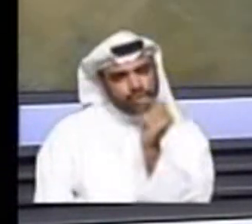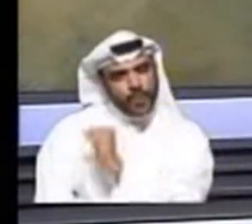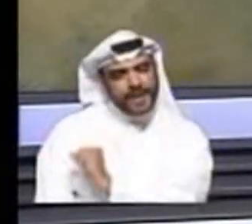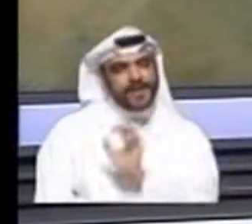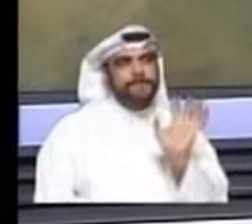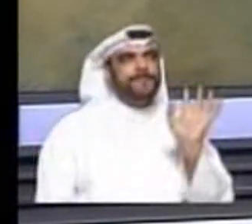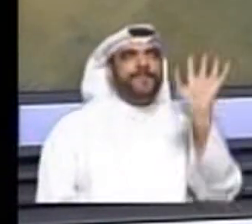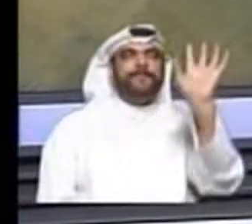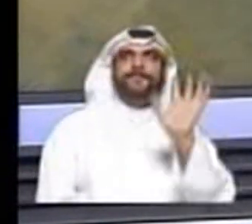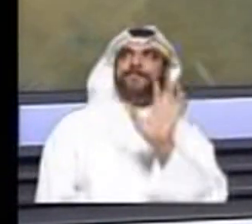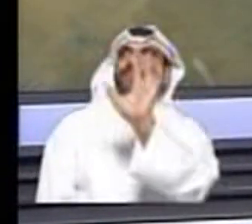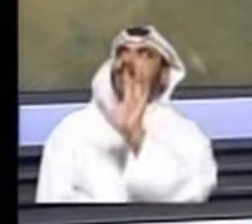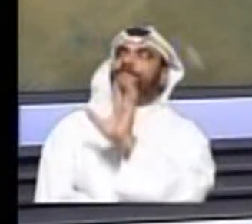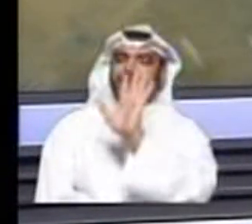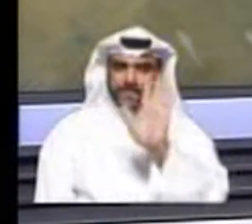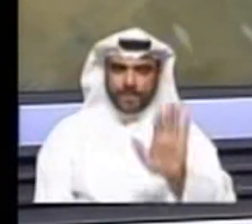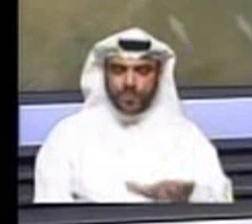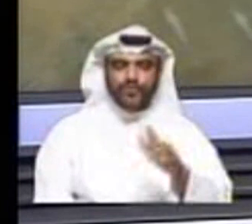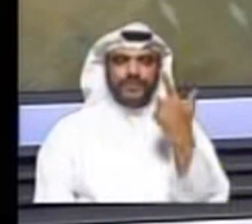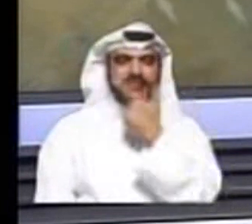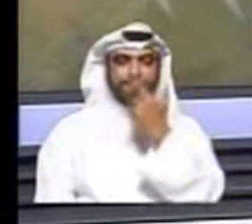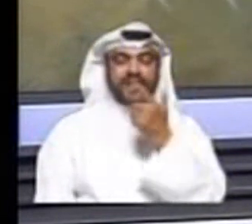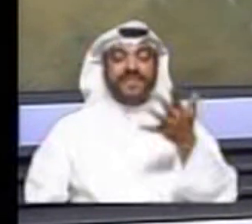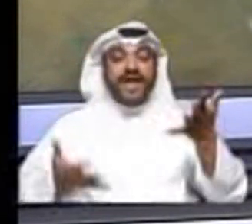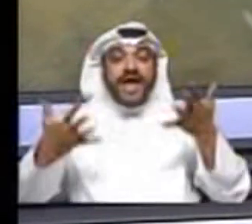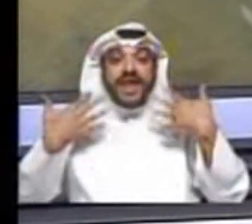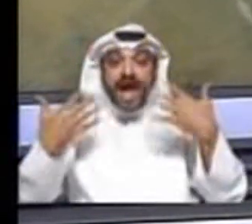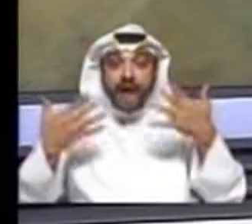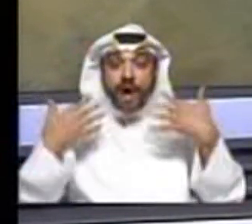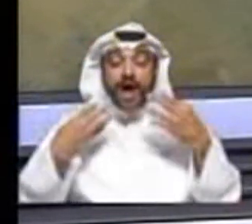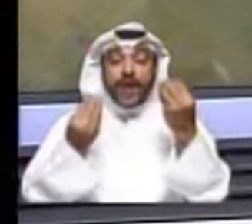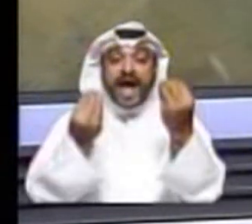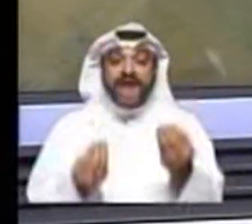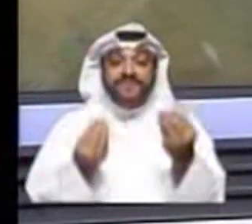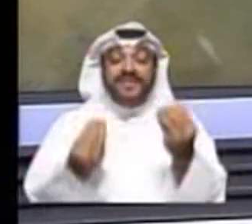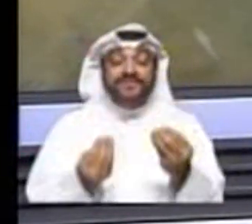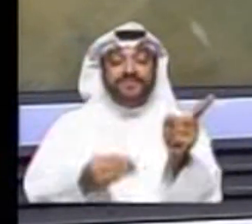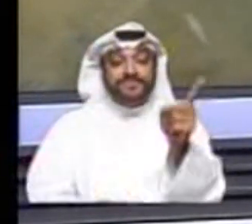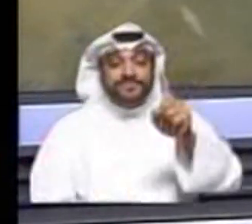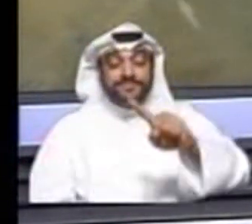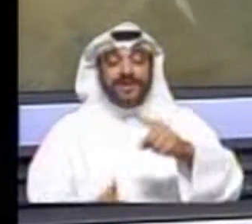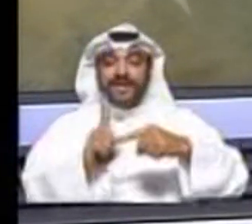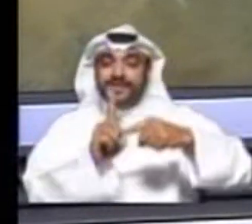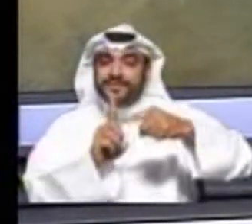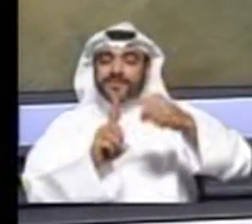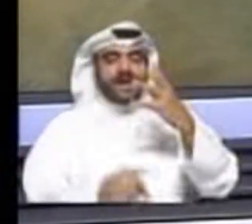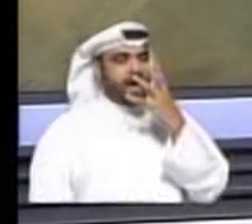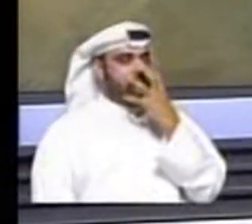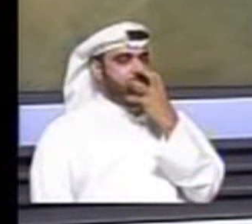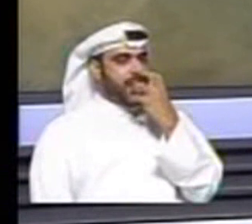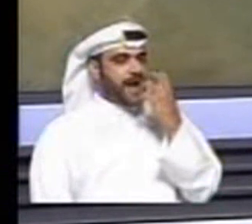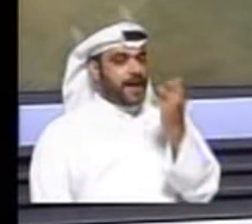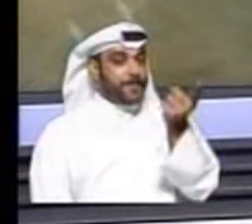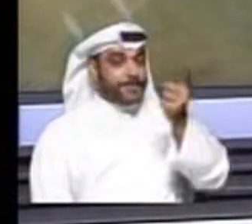مستمرة معنا حتى صباح يوم الغد. الهواء جنوبي شرقي خفيف السرعة، ودرجات الحرارة معتدلة تميل إلى الدفء في صباح يوم